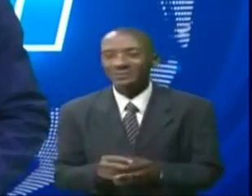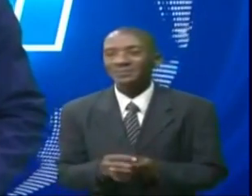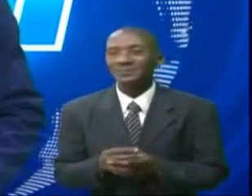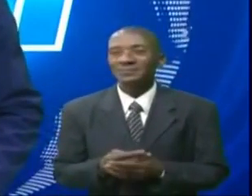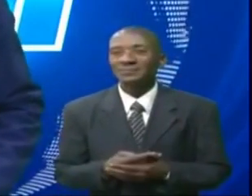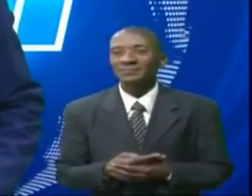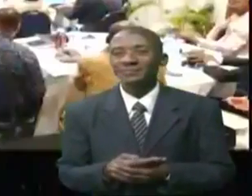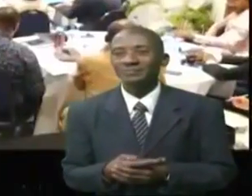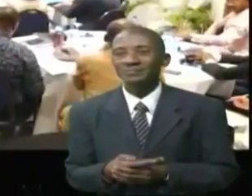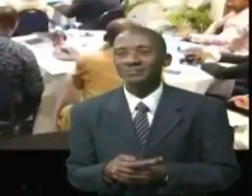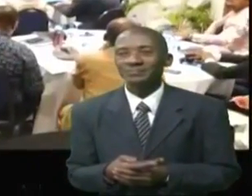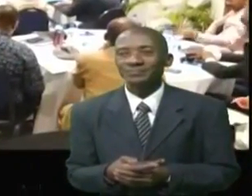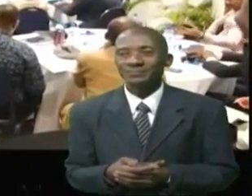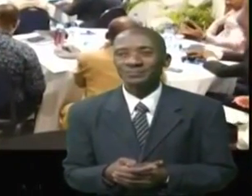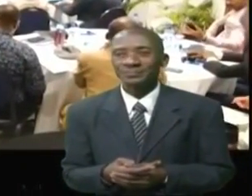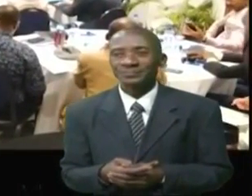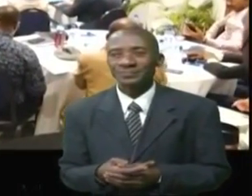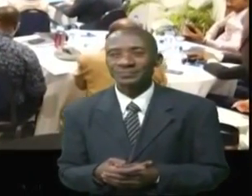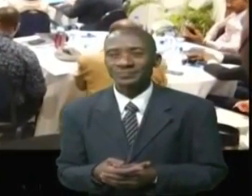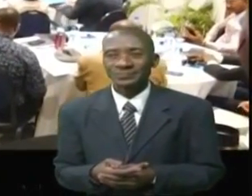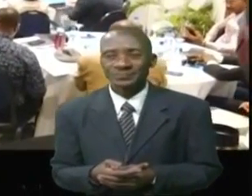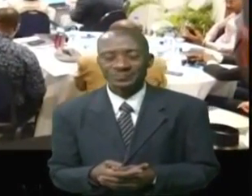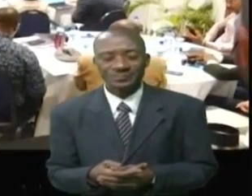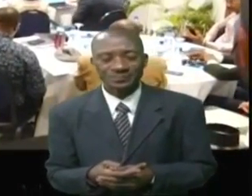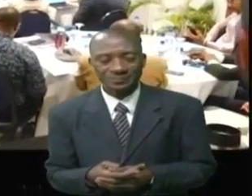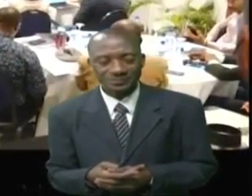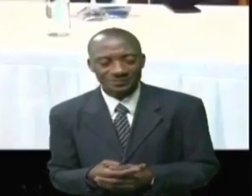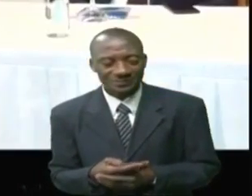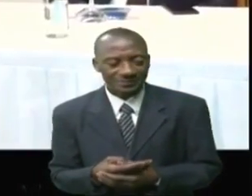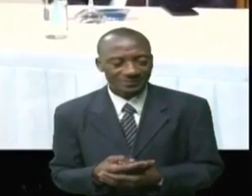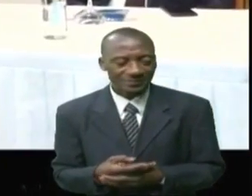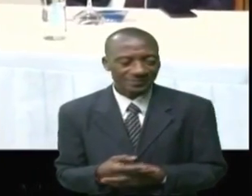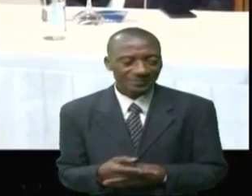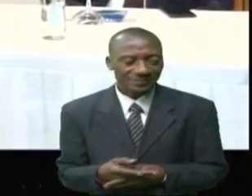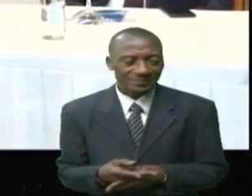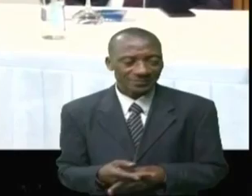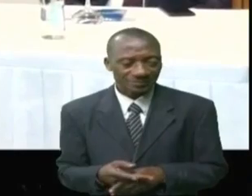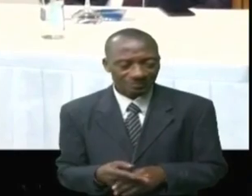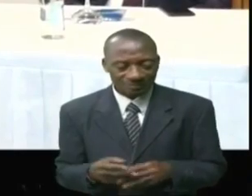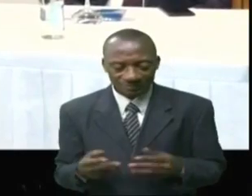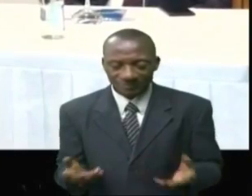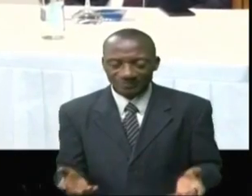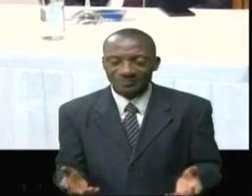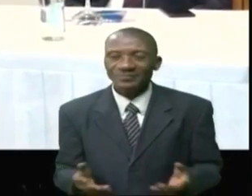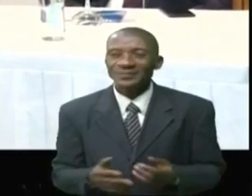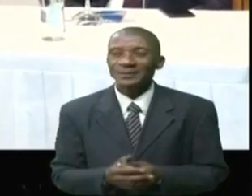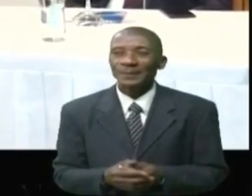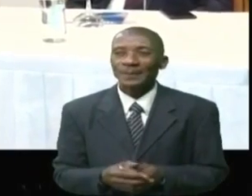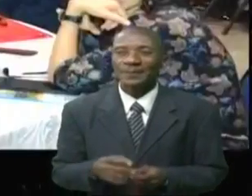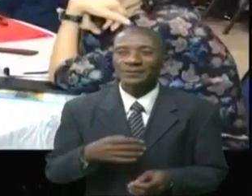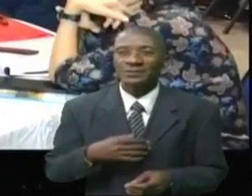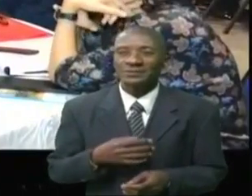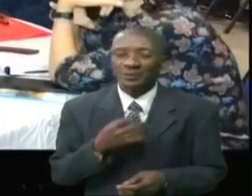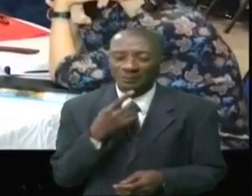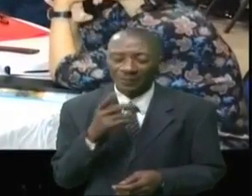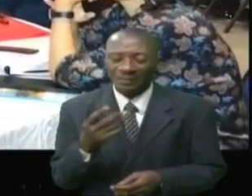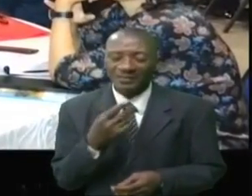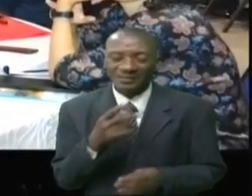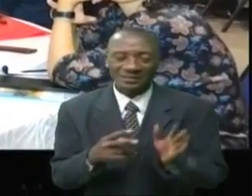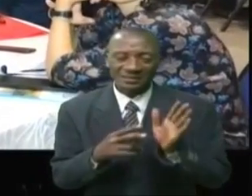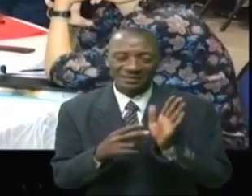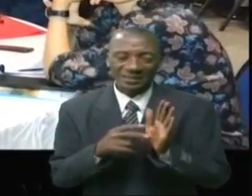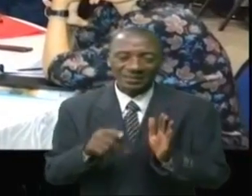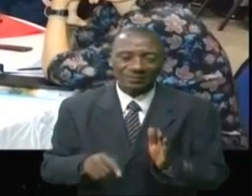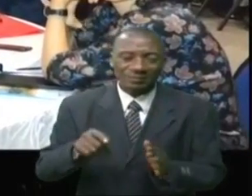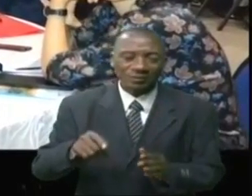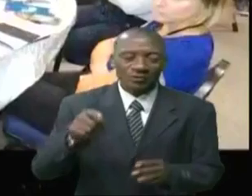commentaires. Ça fait plusieurs années que le chiffre est régulièrement mis en avant. Plus de 25 millions de personnes restent